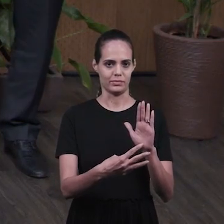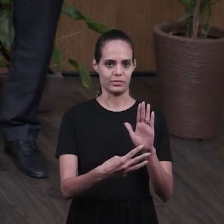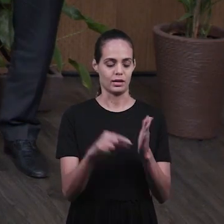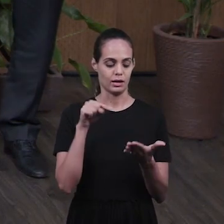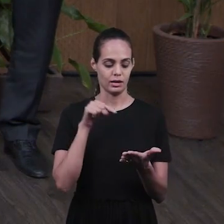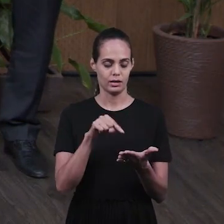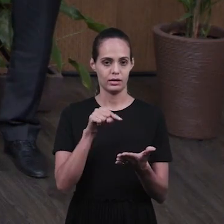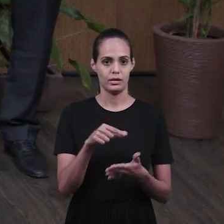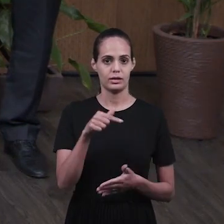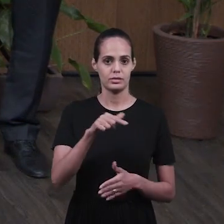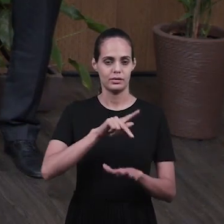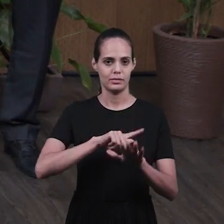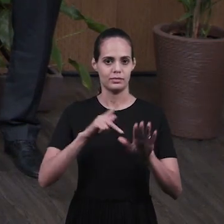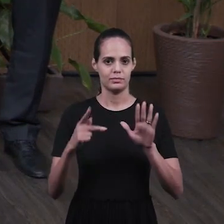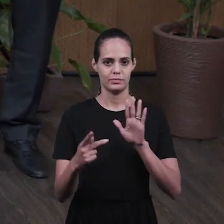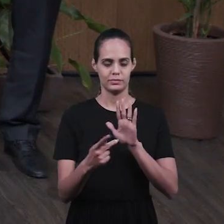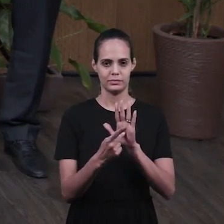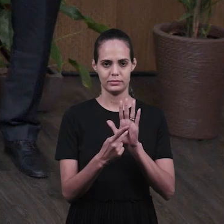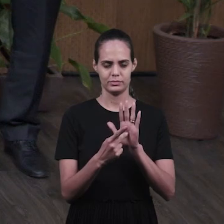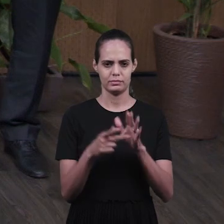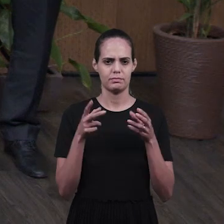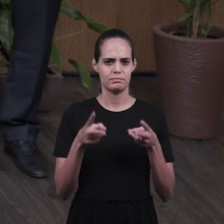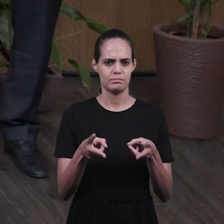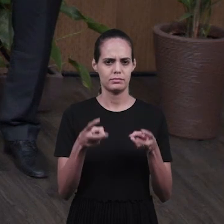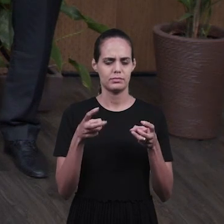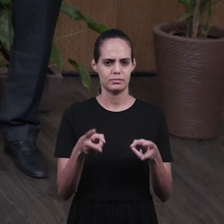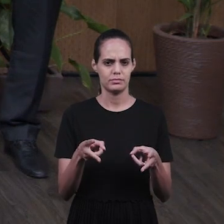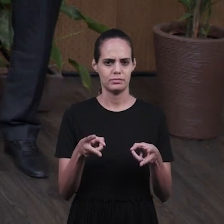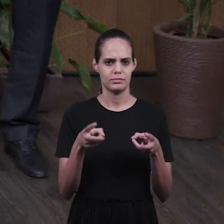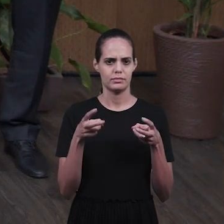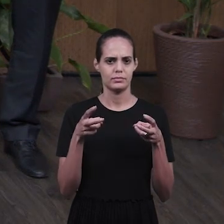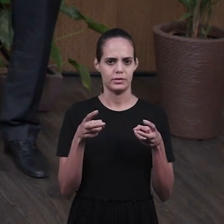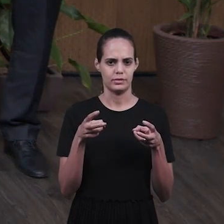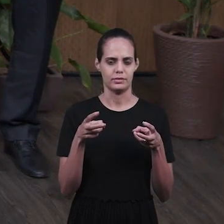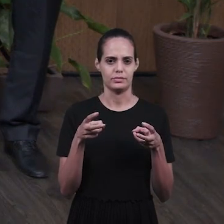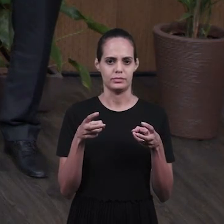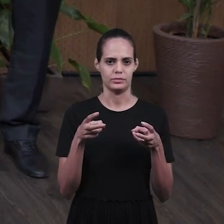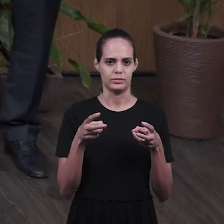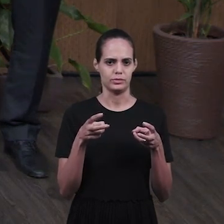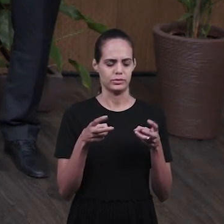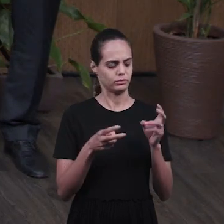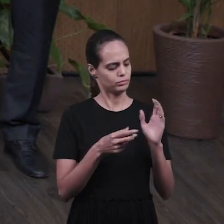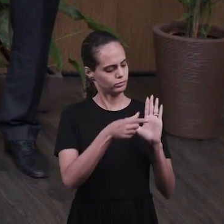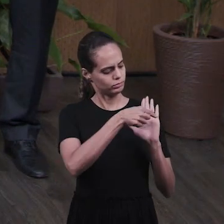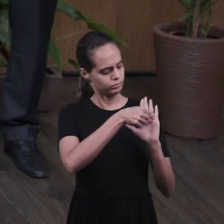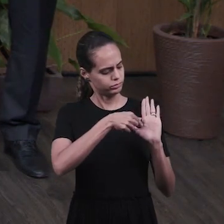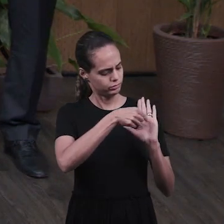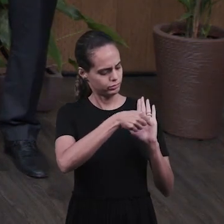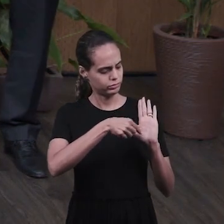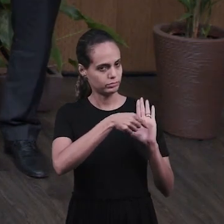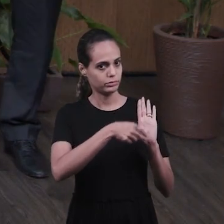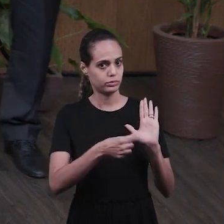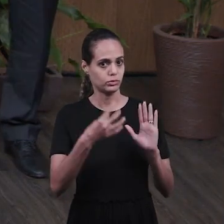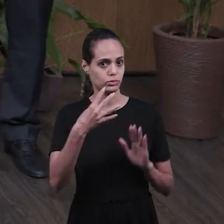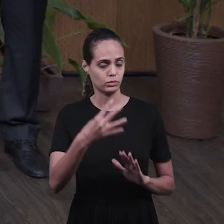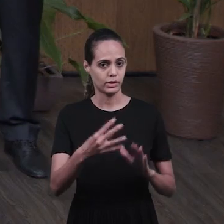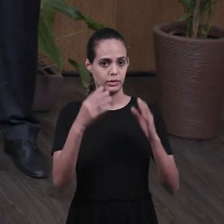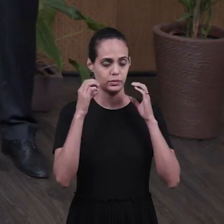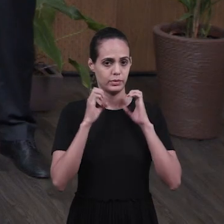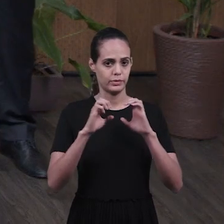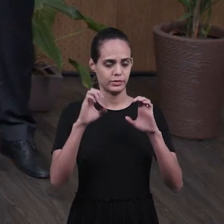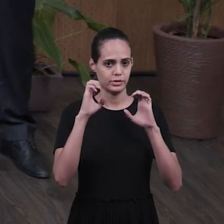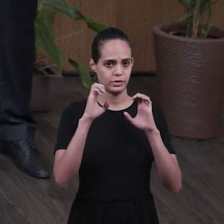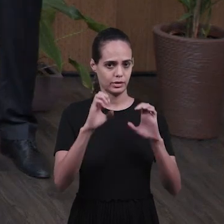paraboles, nous nous rendons compte, comme dans des divers autres textes, dans les